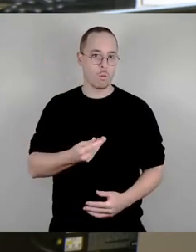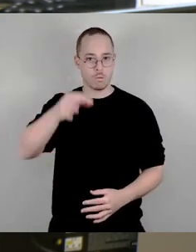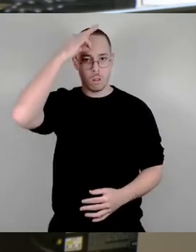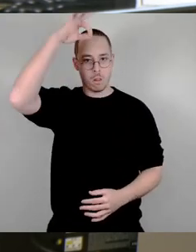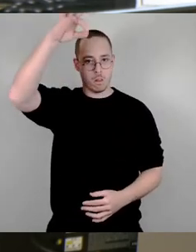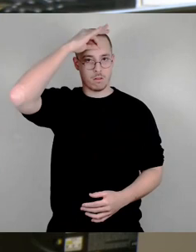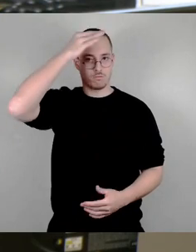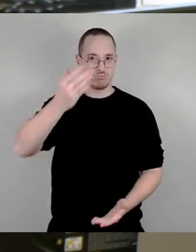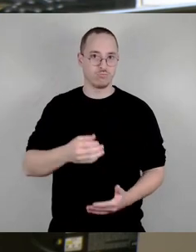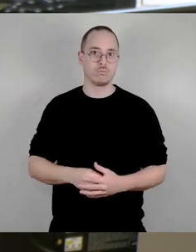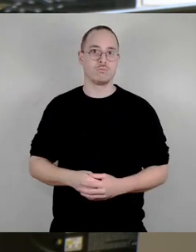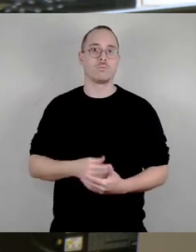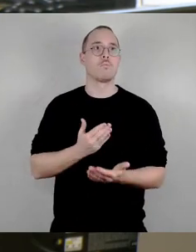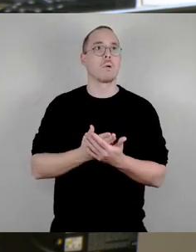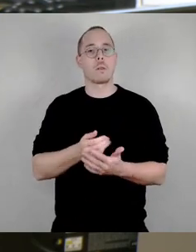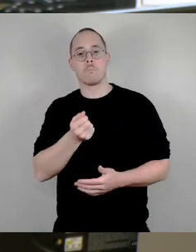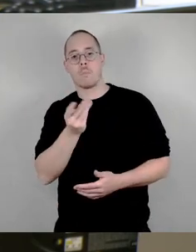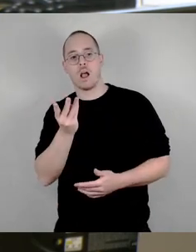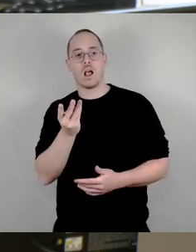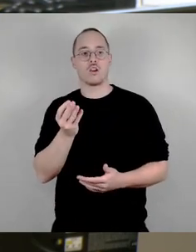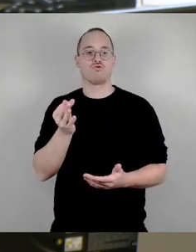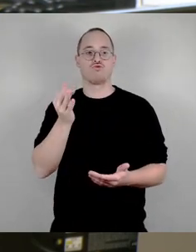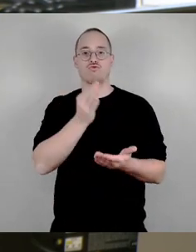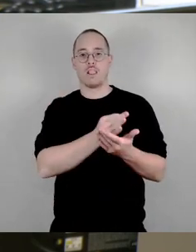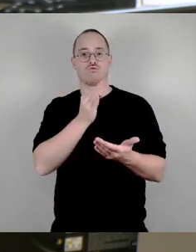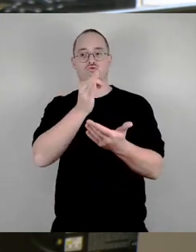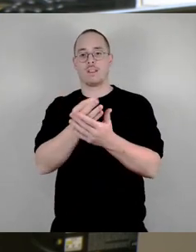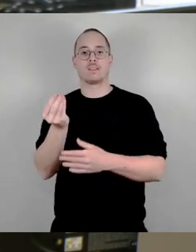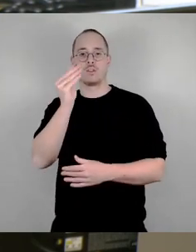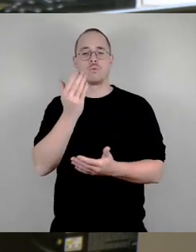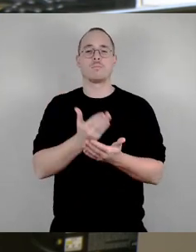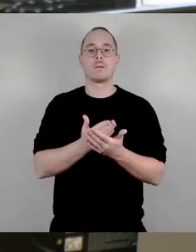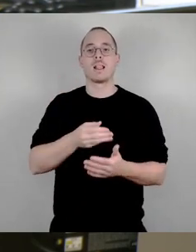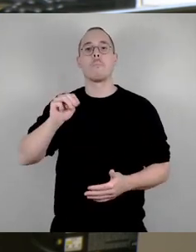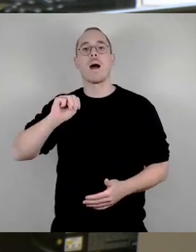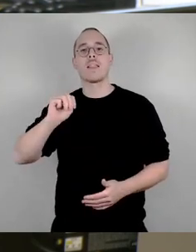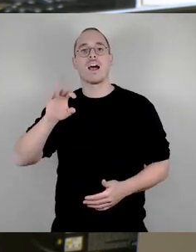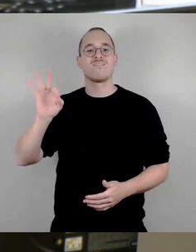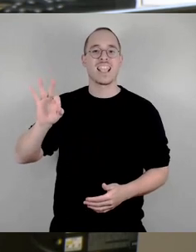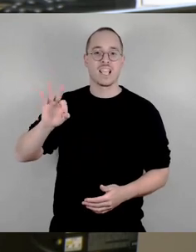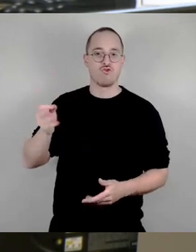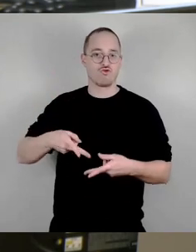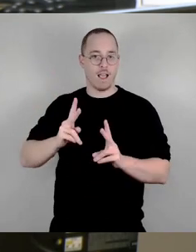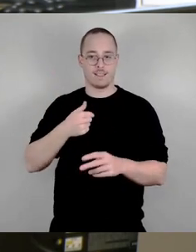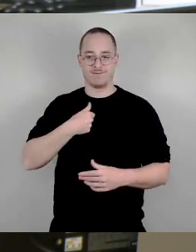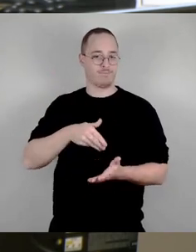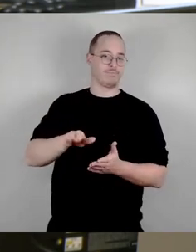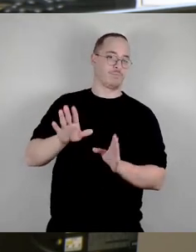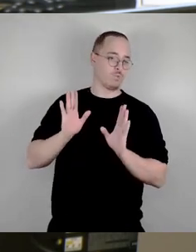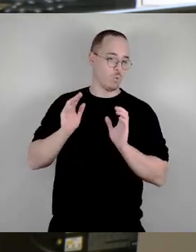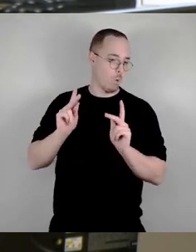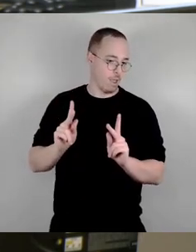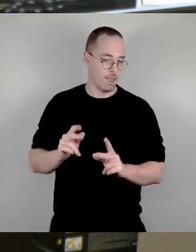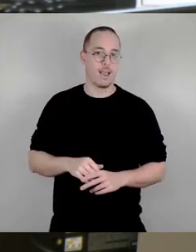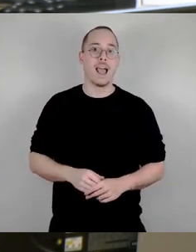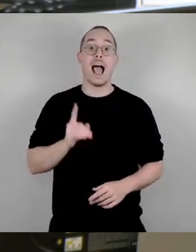Beispiel Martha-Frenkel-Straße, werden wir nicht zustimmen, dass das reinkommt, macht es eben keinen Sinn. Was mich wirklich